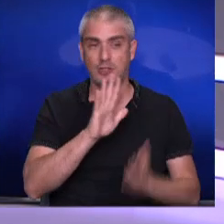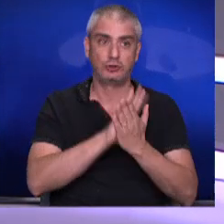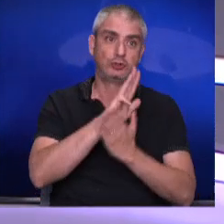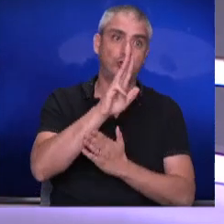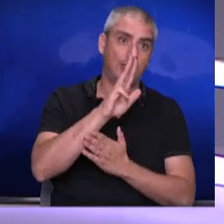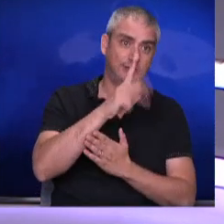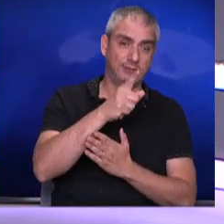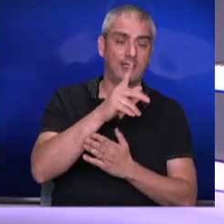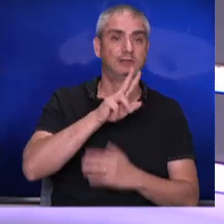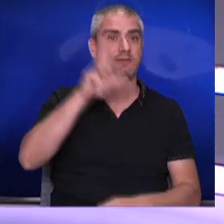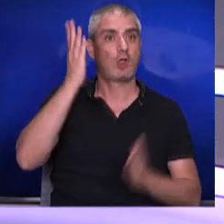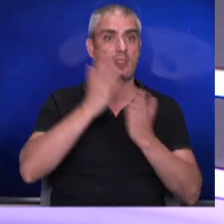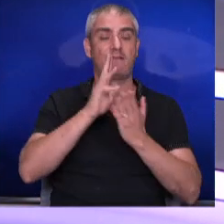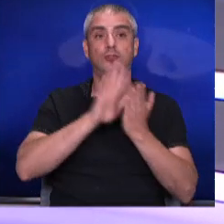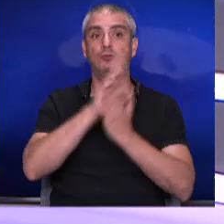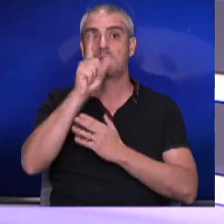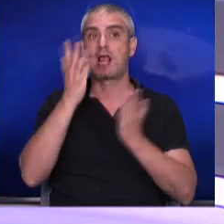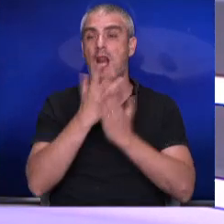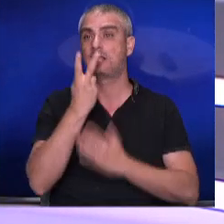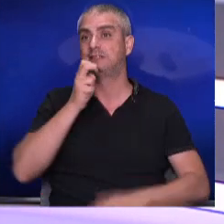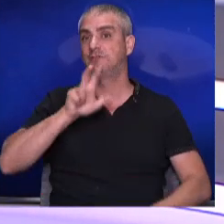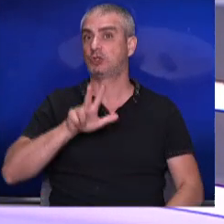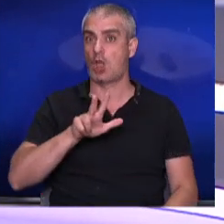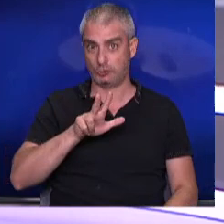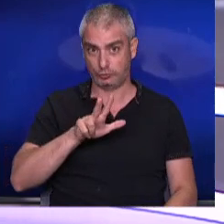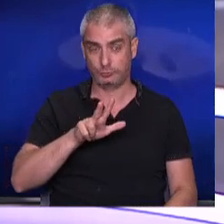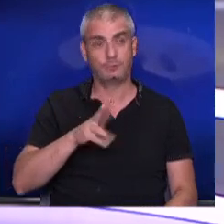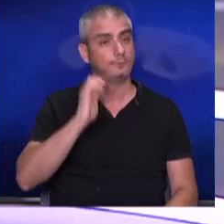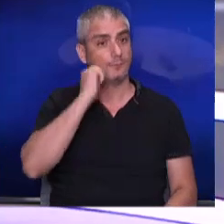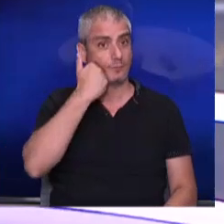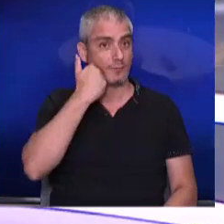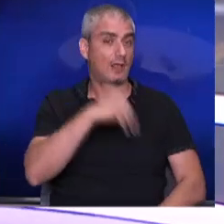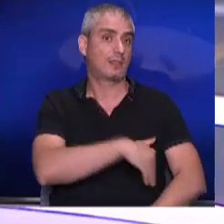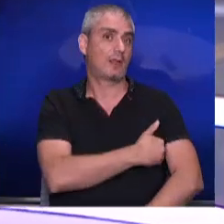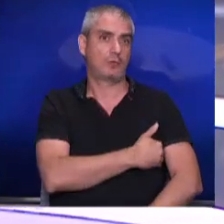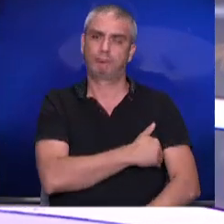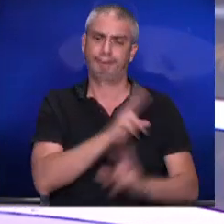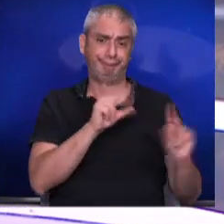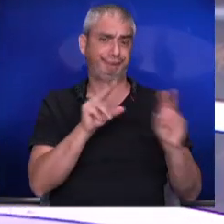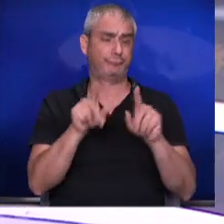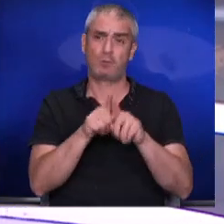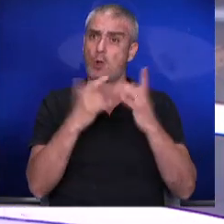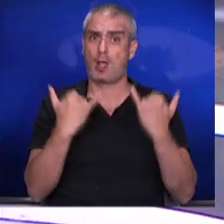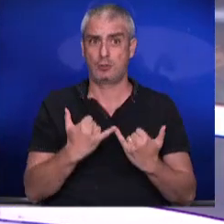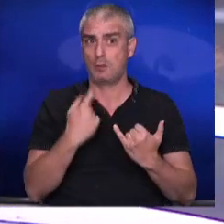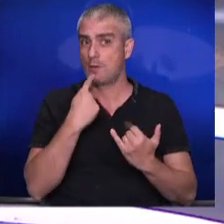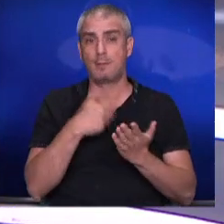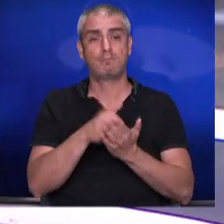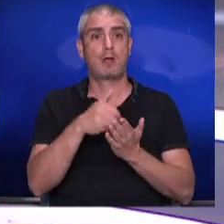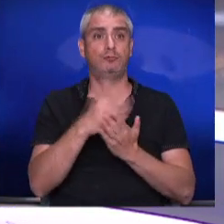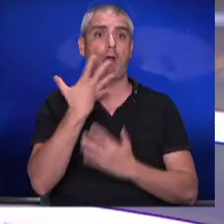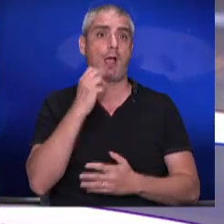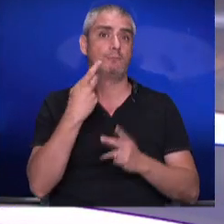מעלות. בצפון הנגב 18, אילת 23 מעלות. מחר טמפרטורות מאוד דומות למה שהיה לנו היום. זה אומר שממשיך להיות